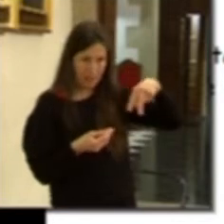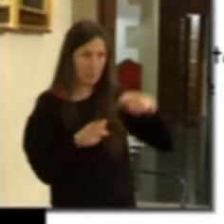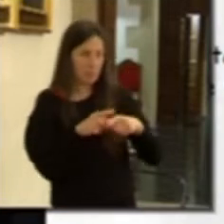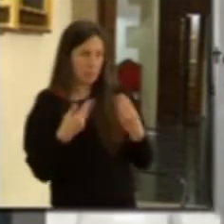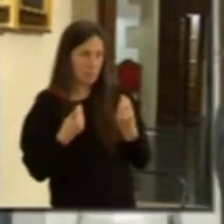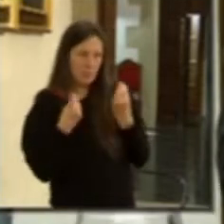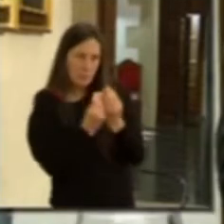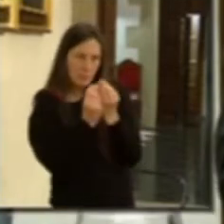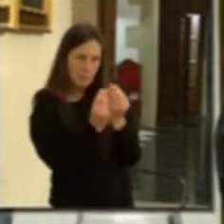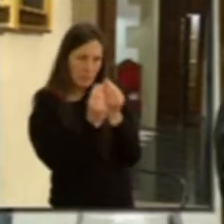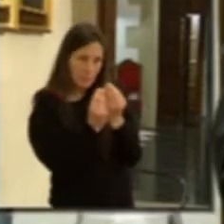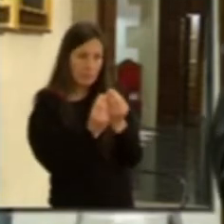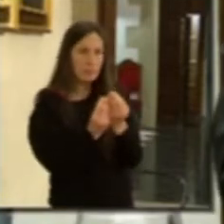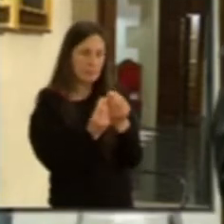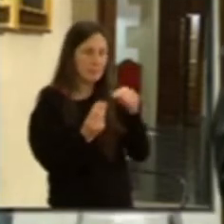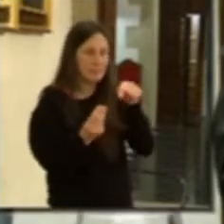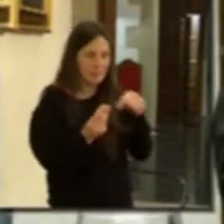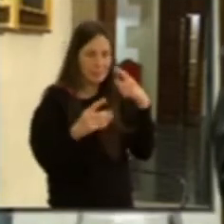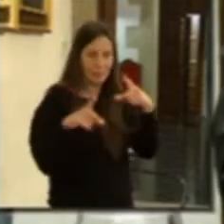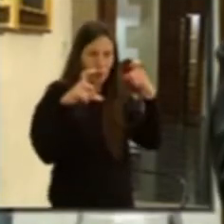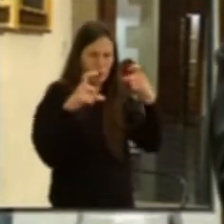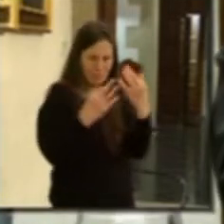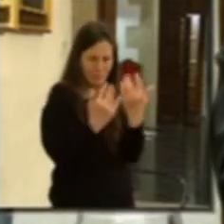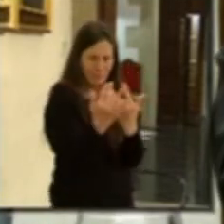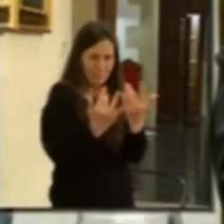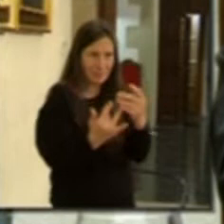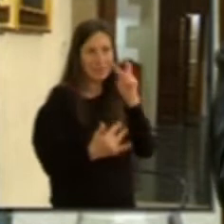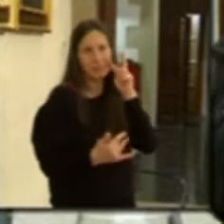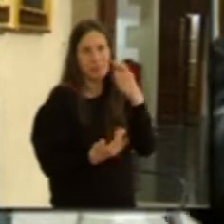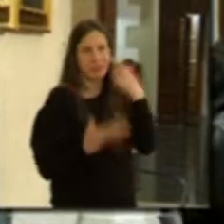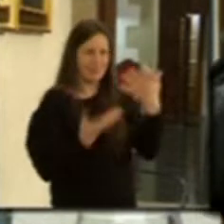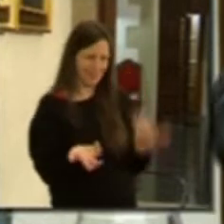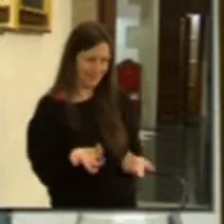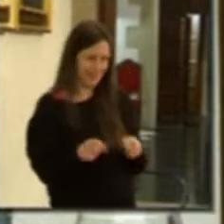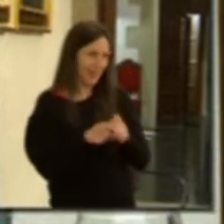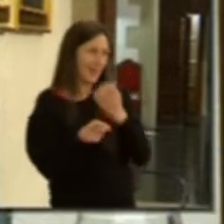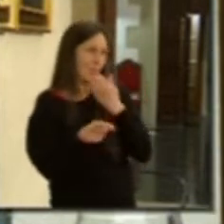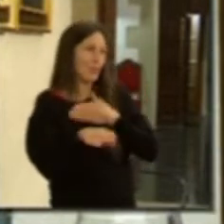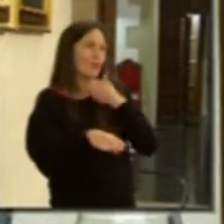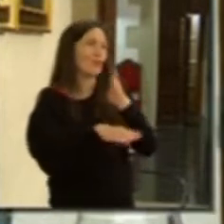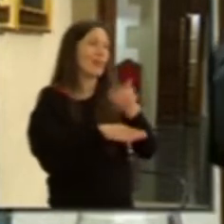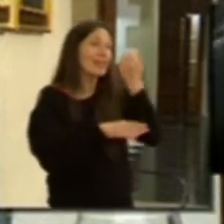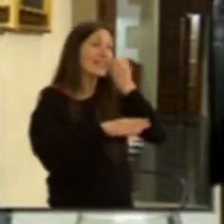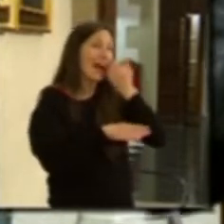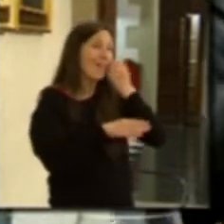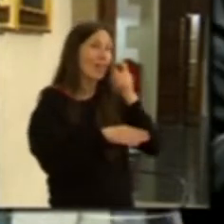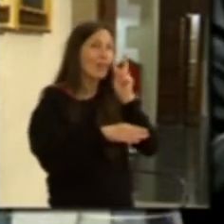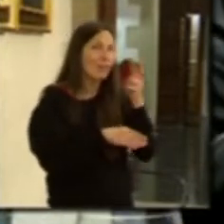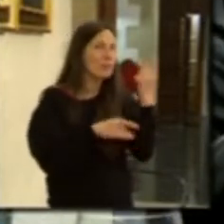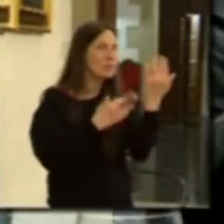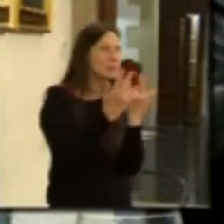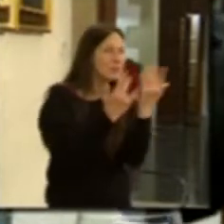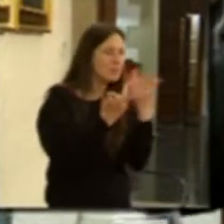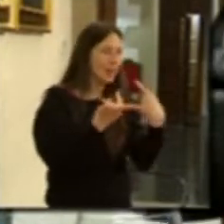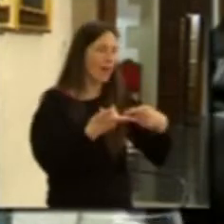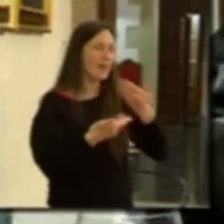mercat. Si volem entendre què passa a una ciutat, anem al mercat el dissabte. Veureu que la gent fa negoci, intercanvia